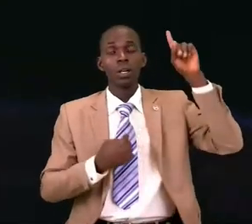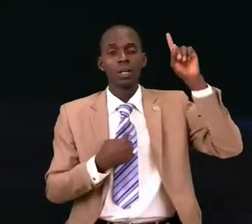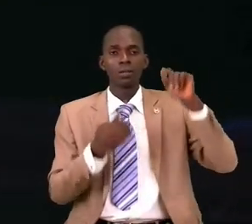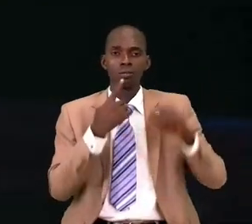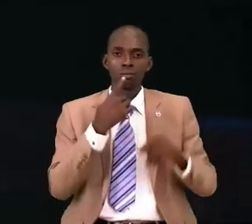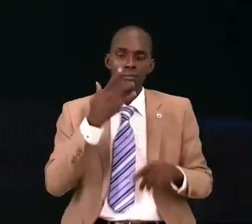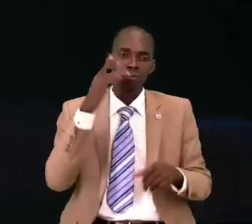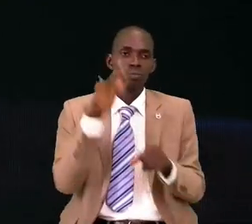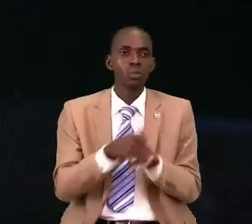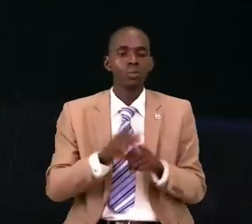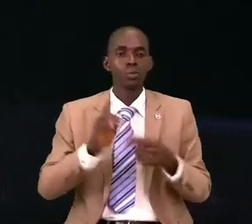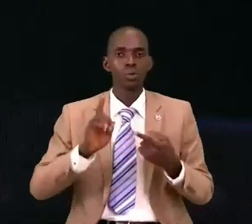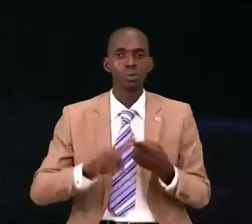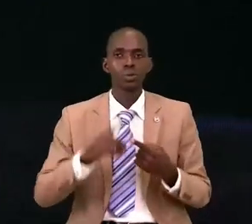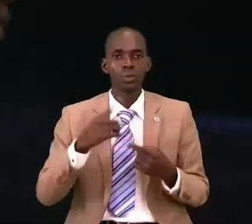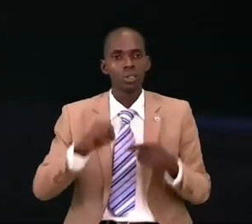Verset 7. Et dit,